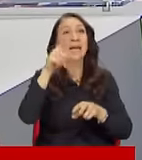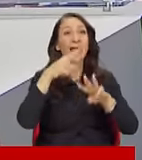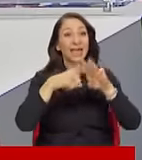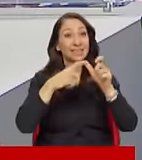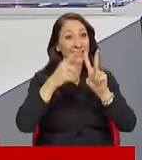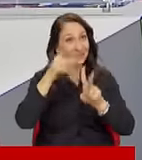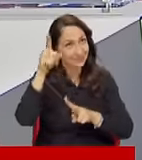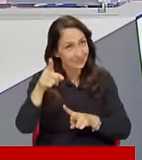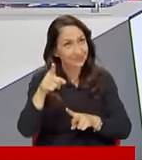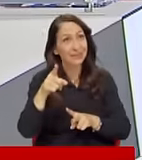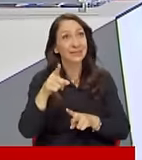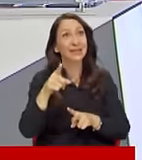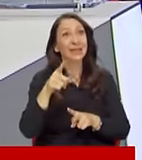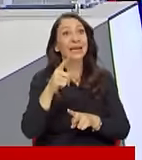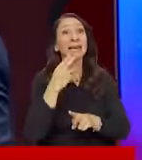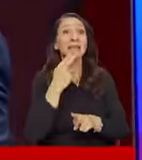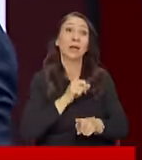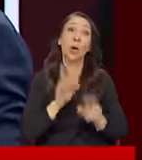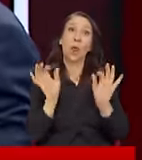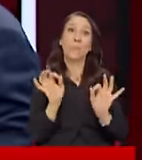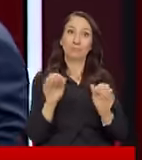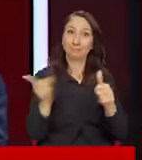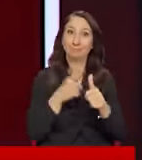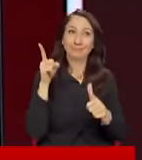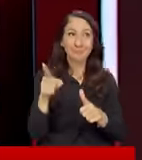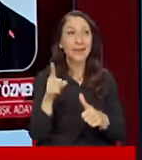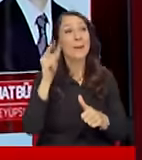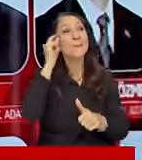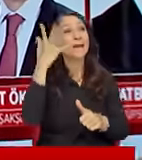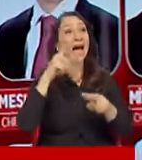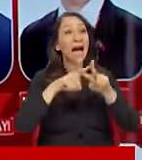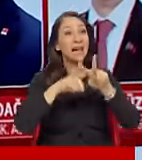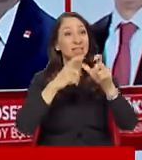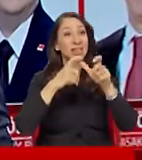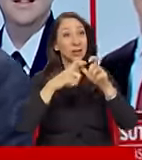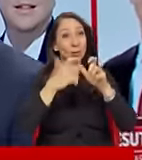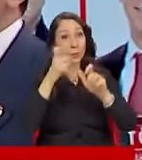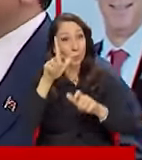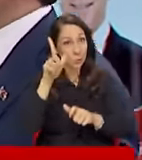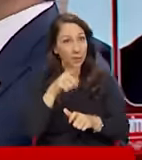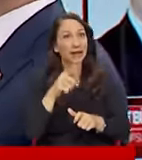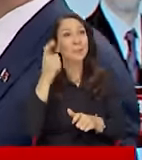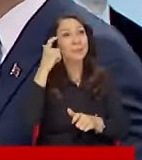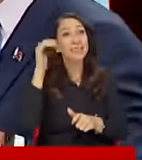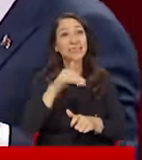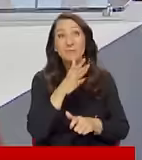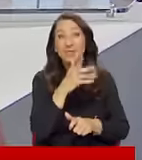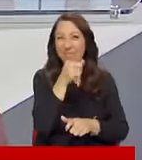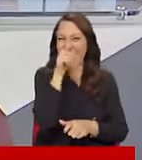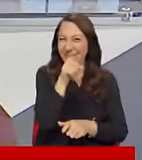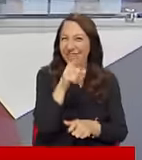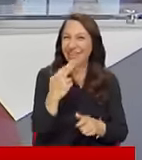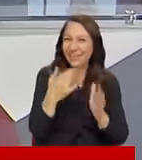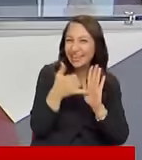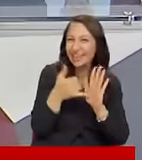Esin Köymen'e verin. Kadın adaylarımıza öncelik veriyorum. Bakırköy'de Ayşegül Ovalıoğlu'na verin. Birazdan başınıza geleceği biliyorsunuz da ondan